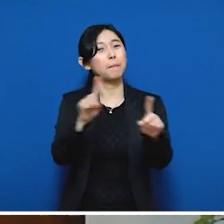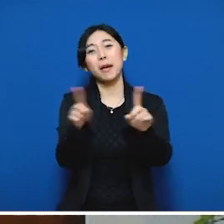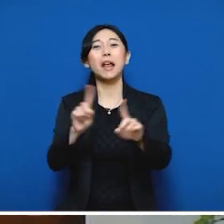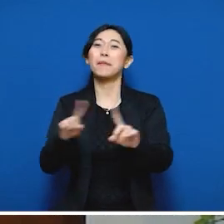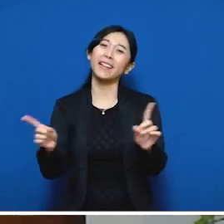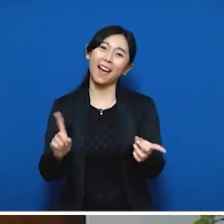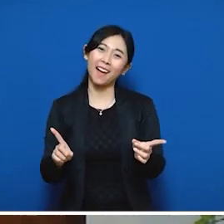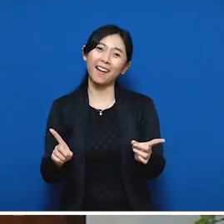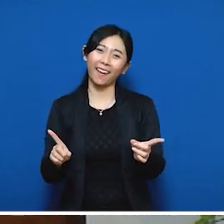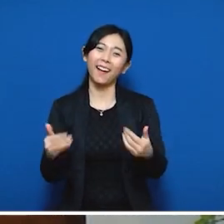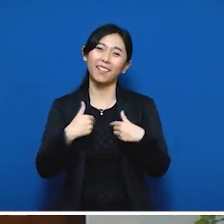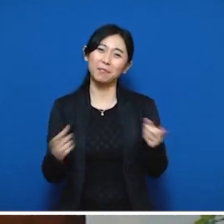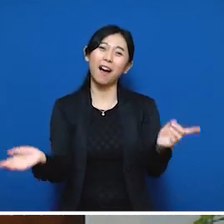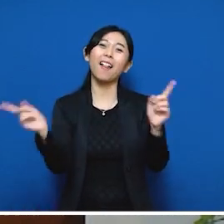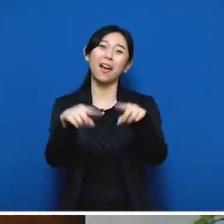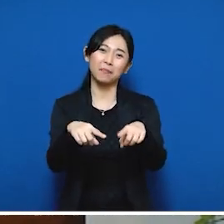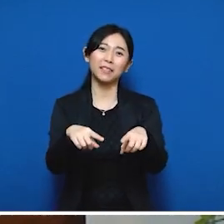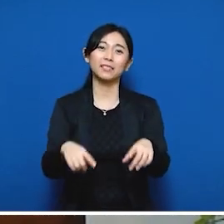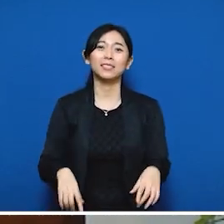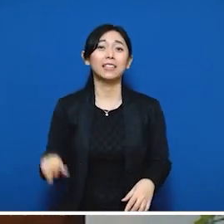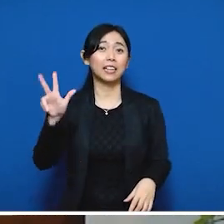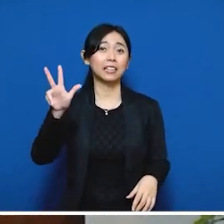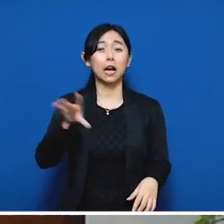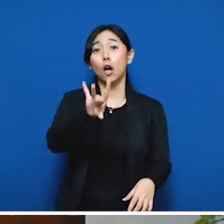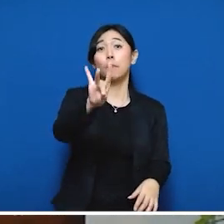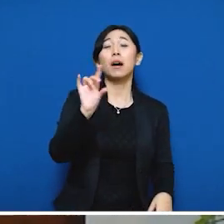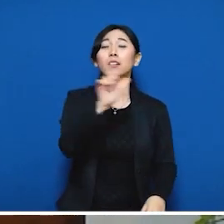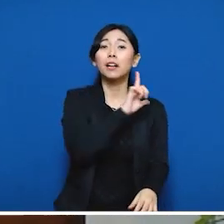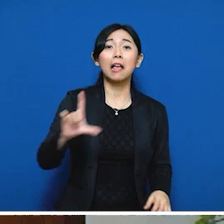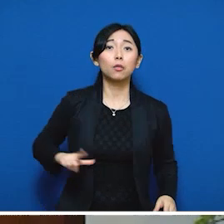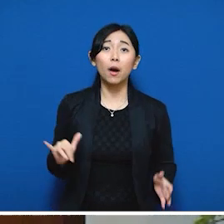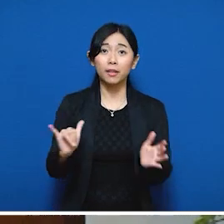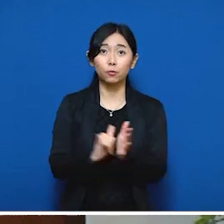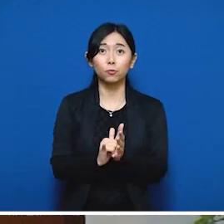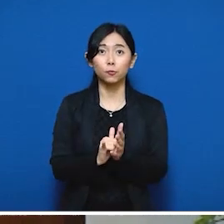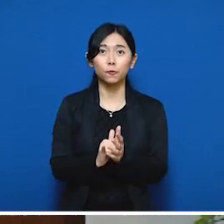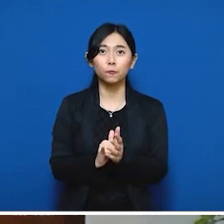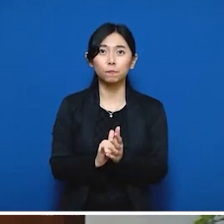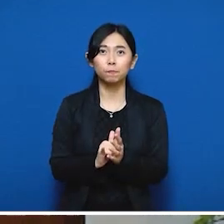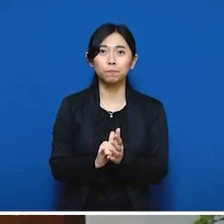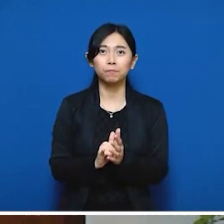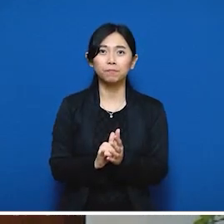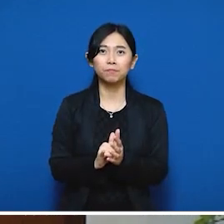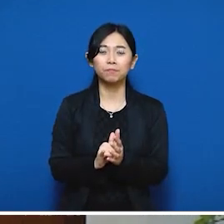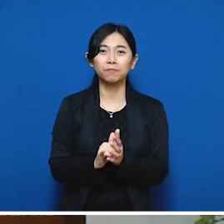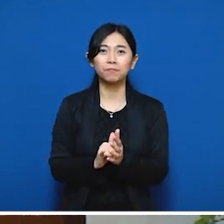Dan yang ketiga, saudara-saudara, bahwa panggilan Tuhan itu juga bagi kita nyata. Seperti